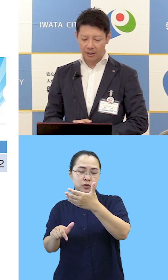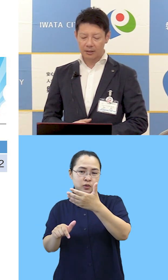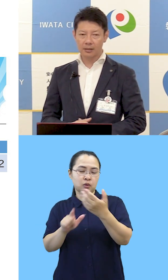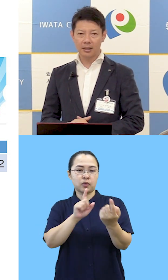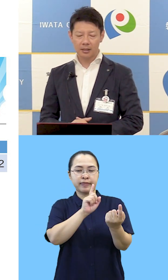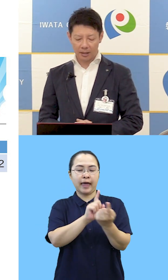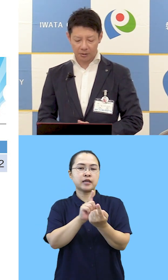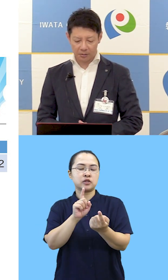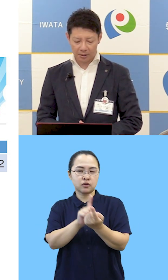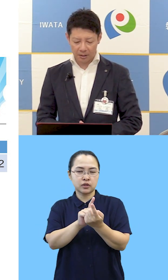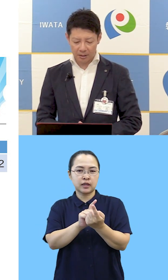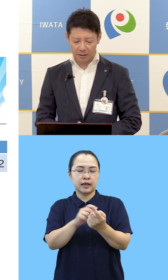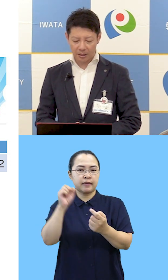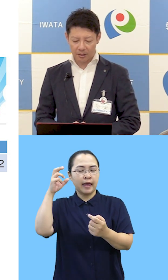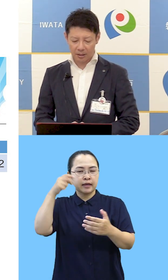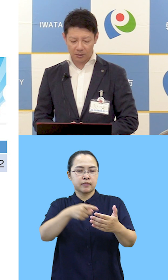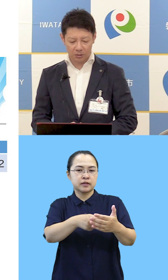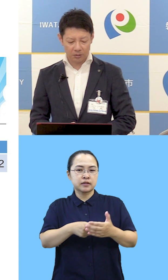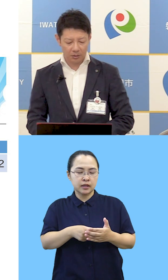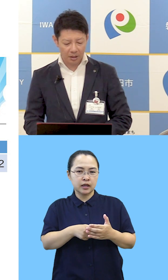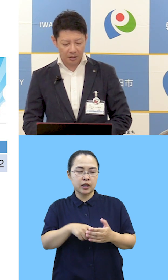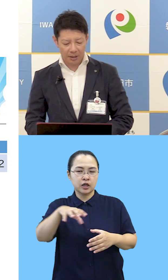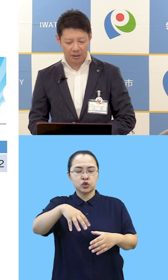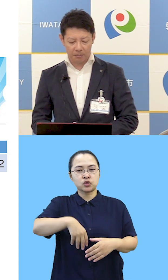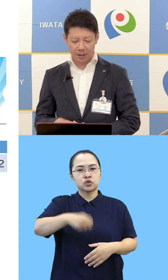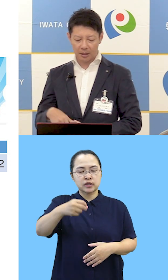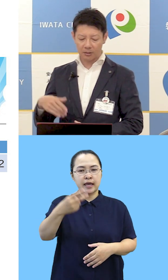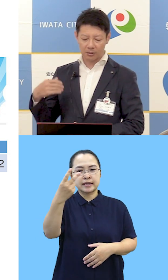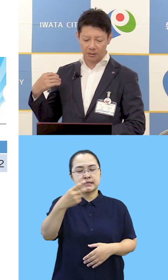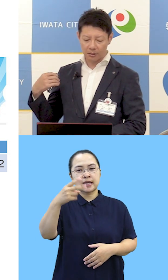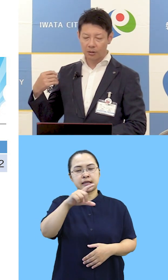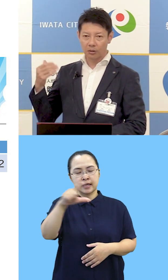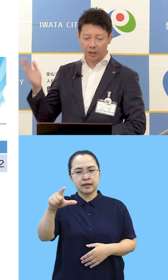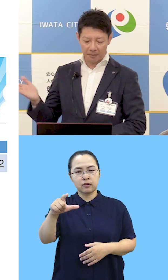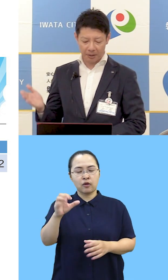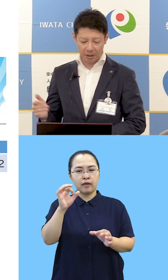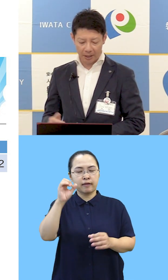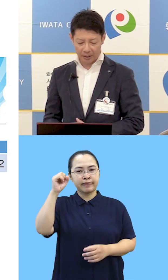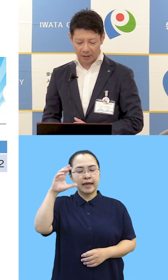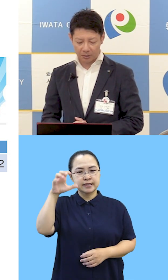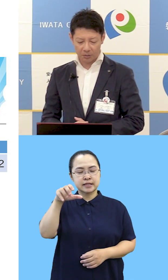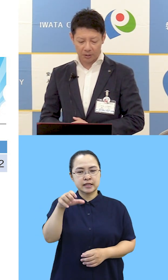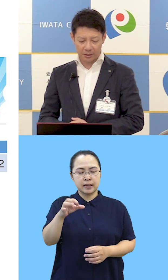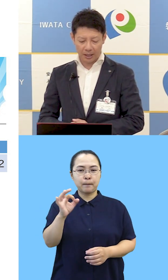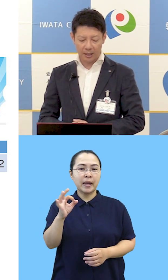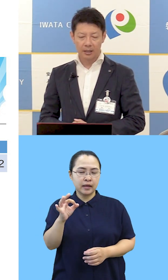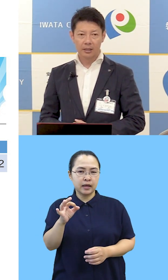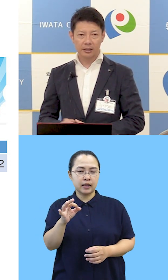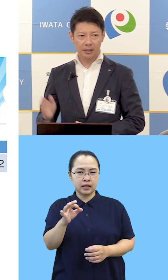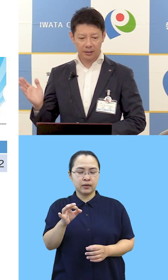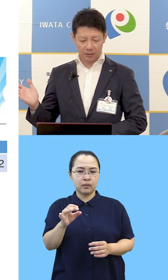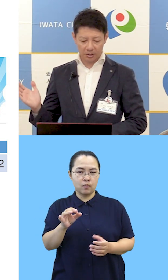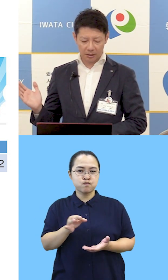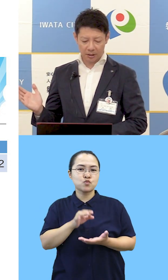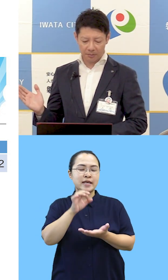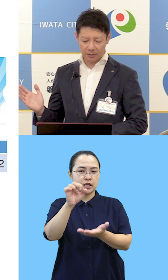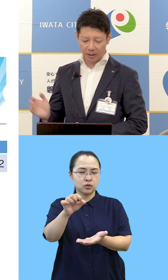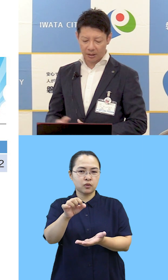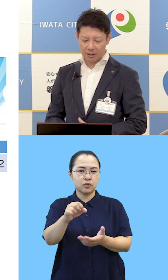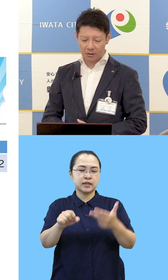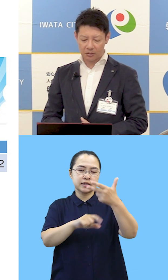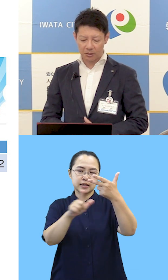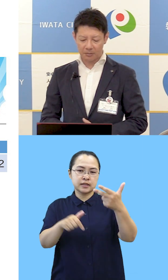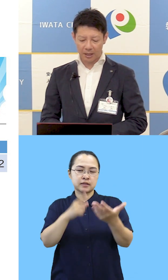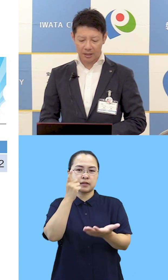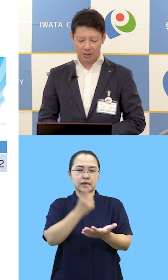して、節電したら抽選で2000円相当の電子マネーをプレゼントする、このキャンペーンを今やっているところですが、7月の申請分だ